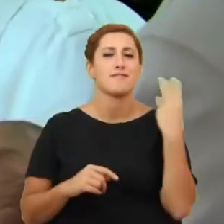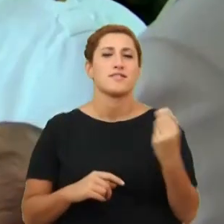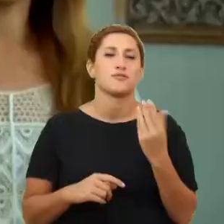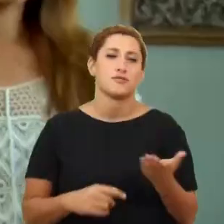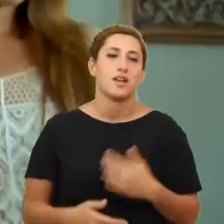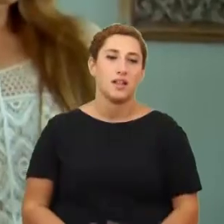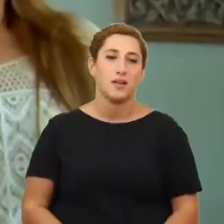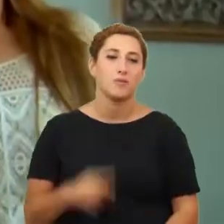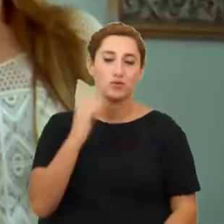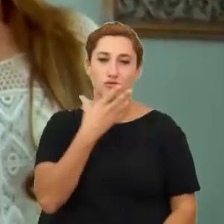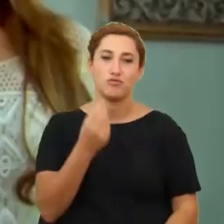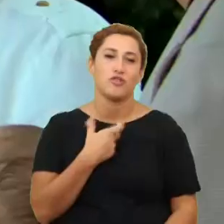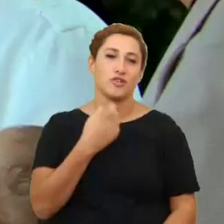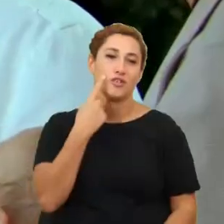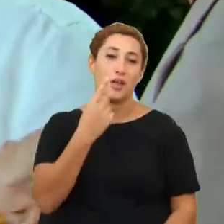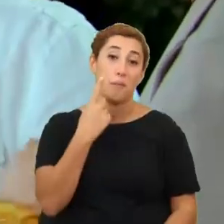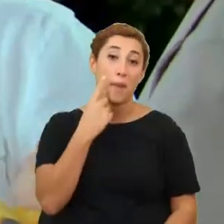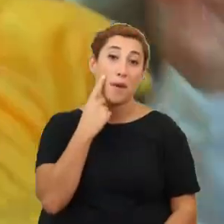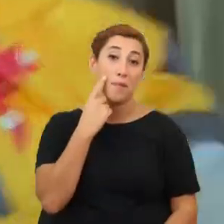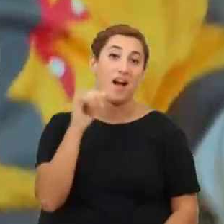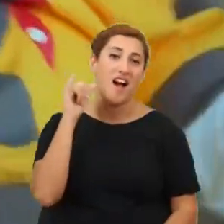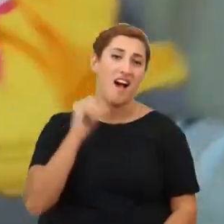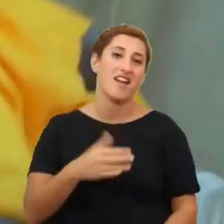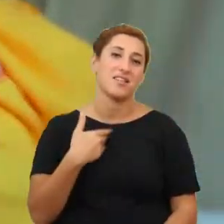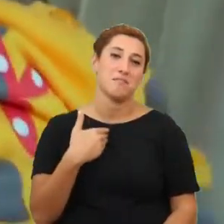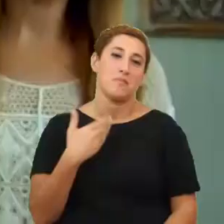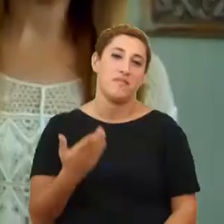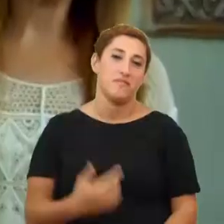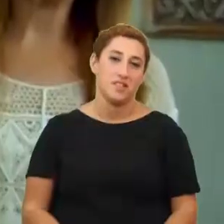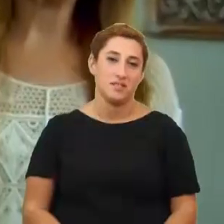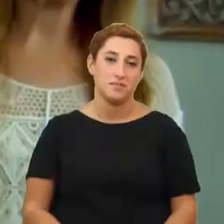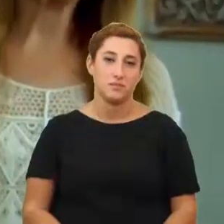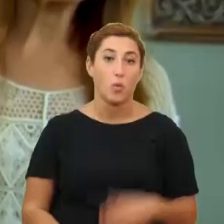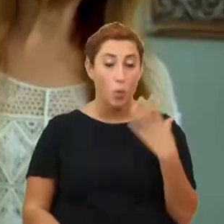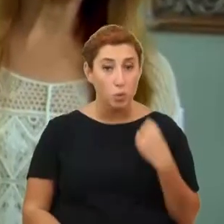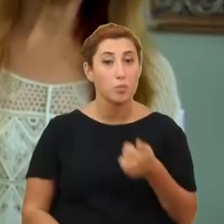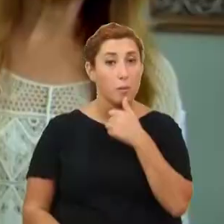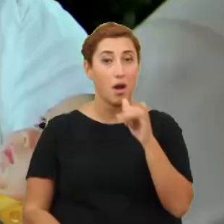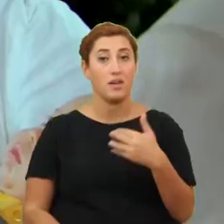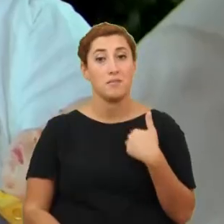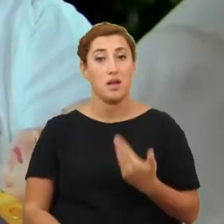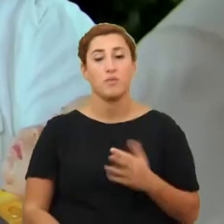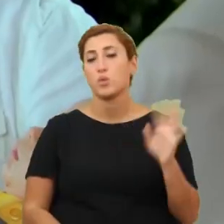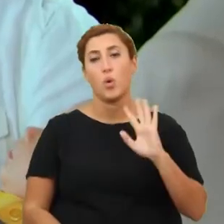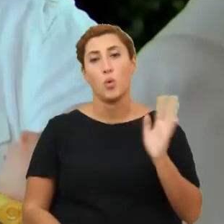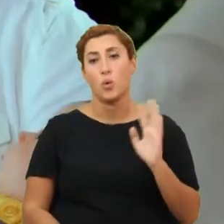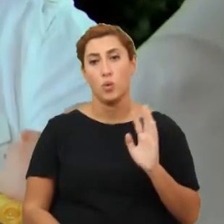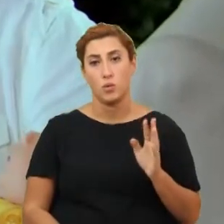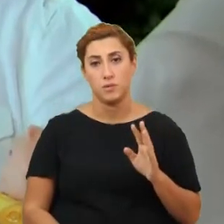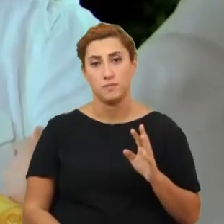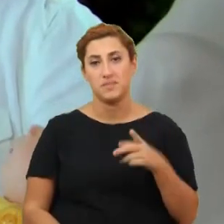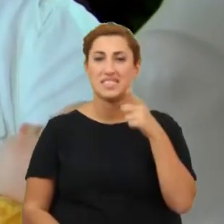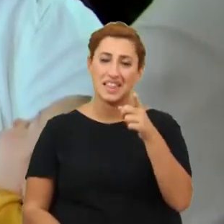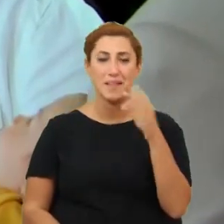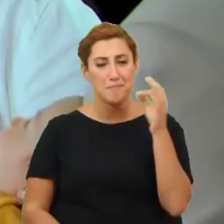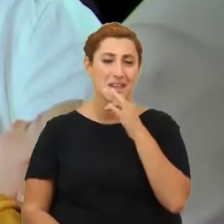ya. Ha bunun yakışıklığına bak ya. Bak bak bak. Aynı ben. Olur mu baba? Aynı ben. Ha, yok.